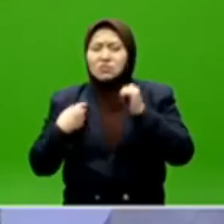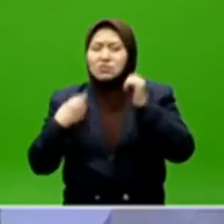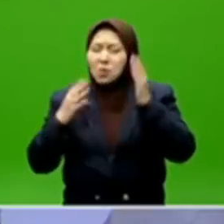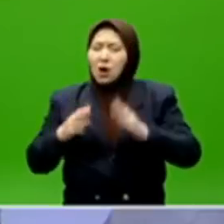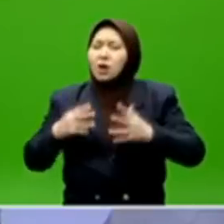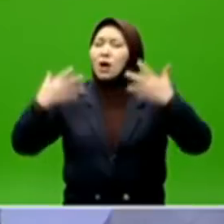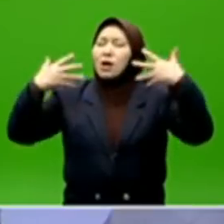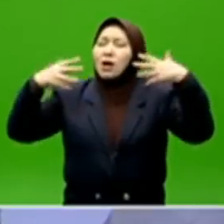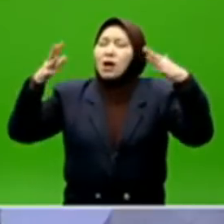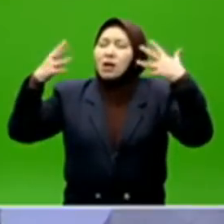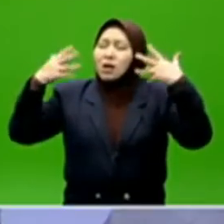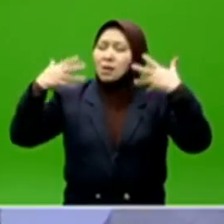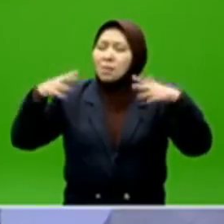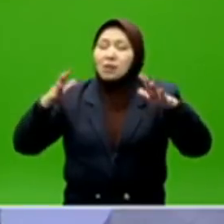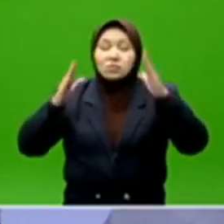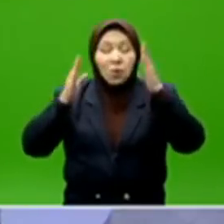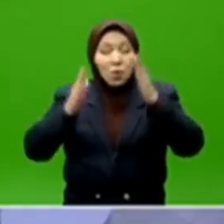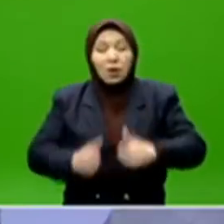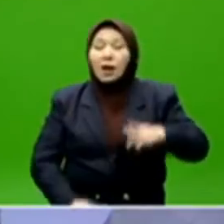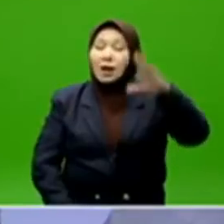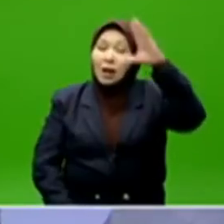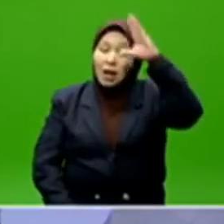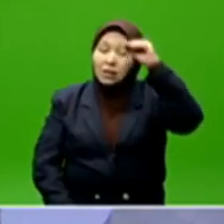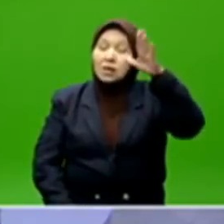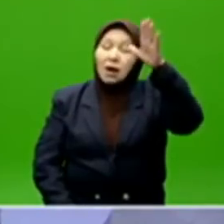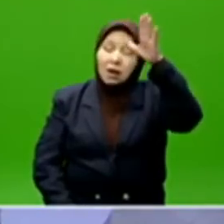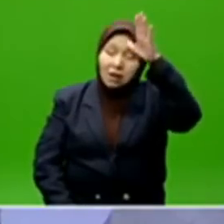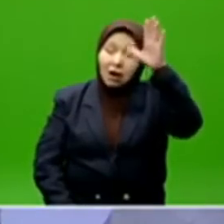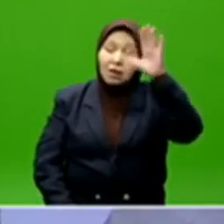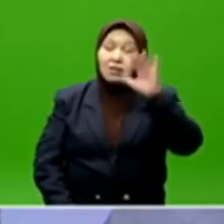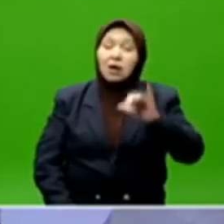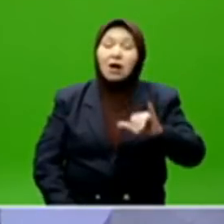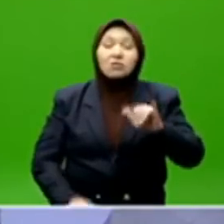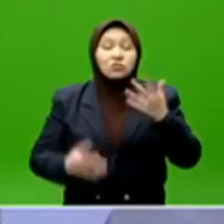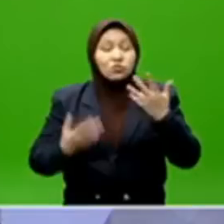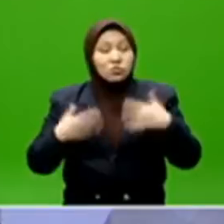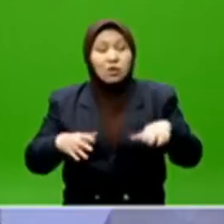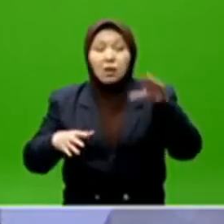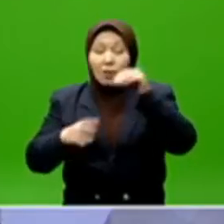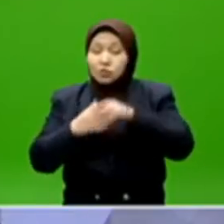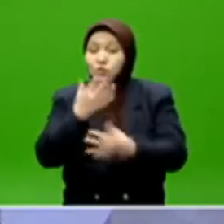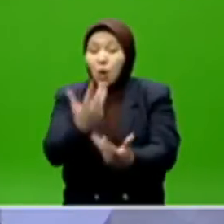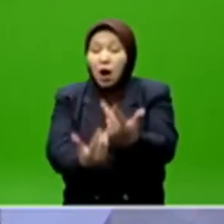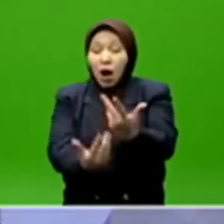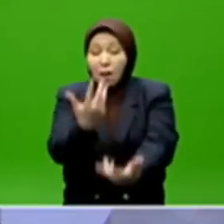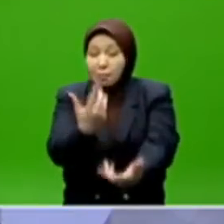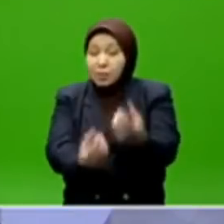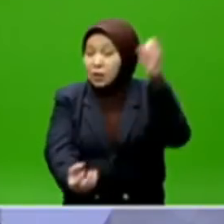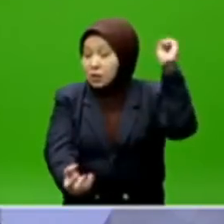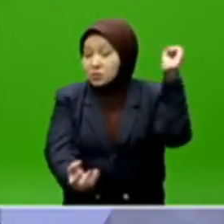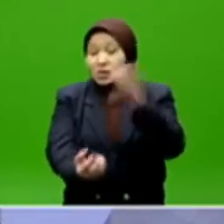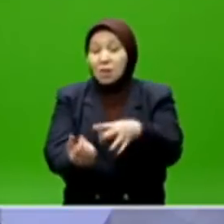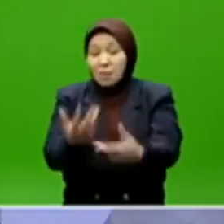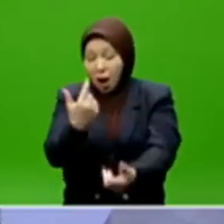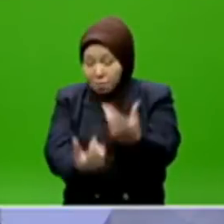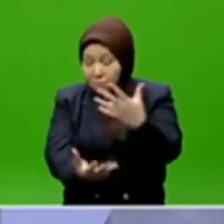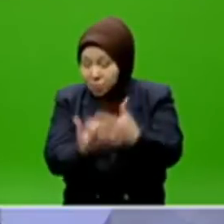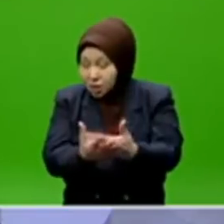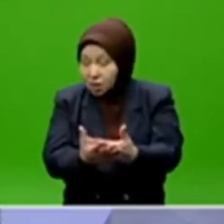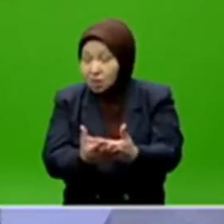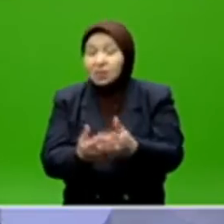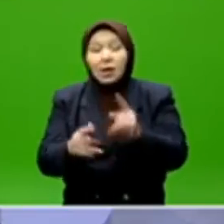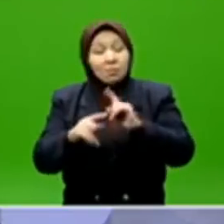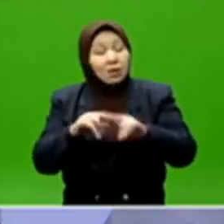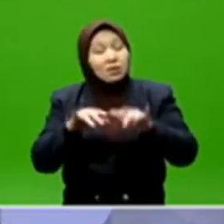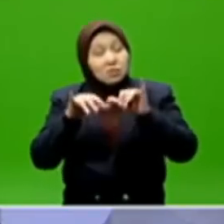hebat, seorang ayah, seorang lelaki, tetapi yang dah pernah masuk api pula tu, ya, tetapi masih